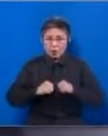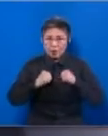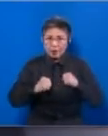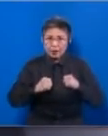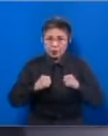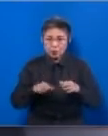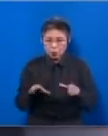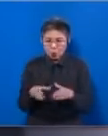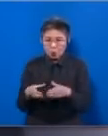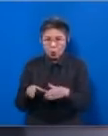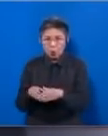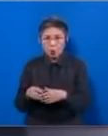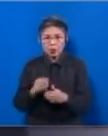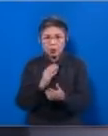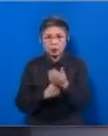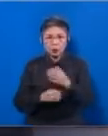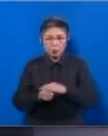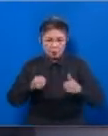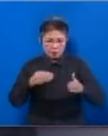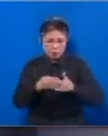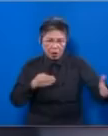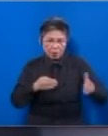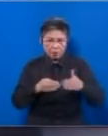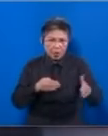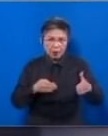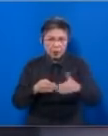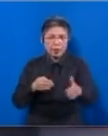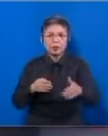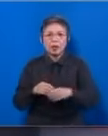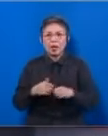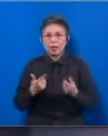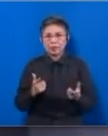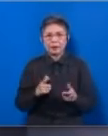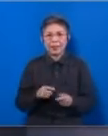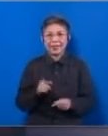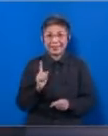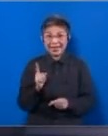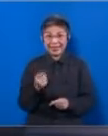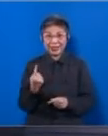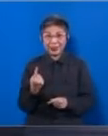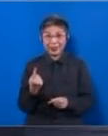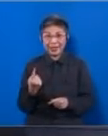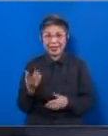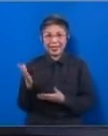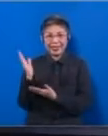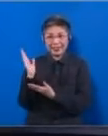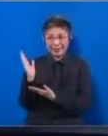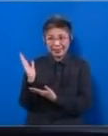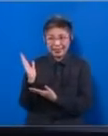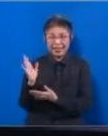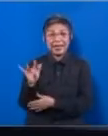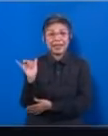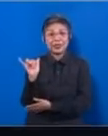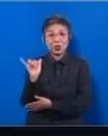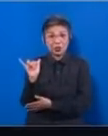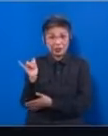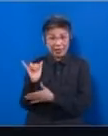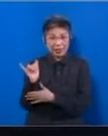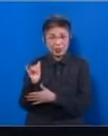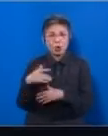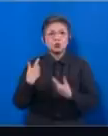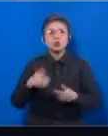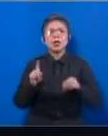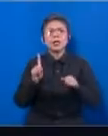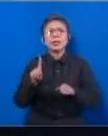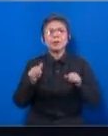kelompok disabilitas untuk mendobrak segala keterbatasan. Ya, salah satunya dilakukan kelompok Distra Budaya asal Yogyakarta yang sudah 16